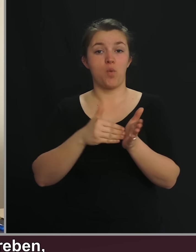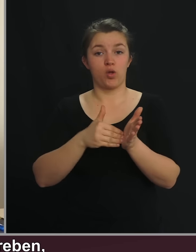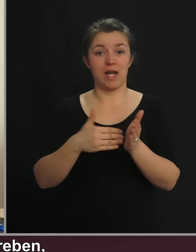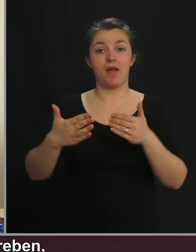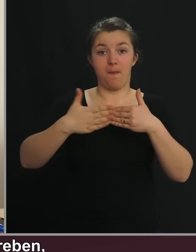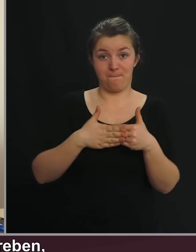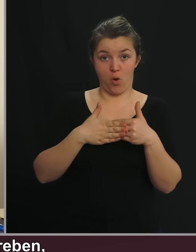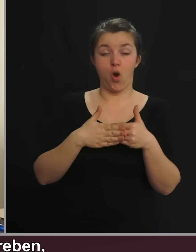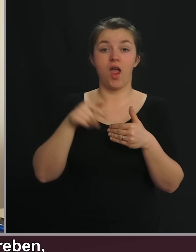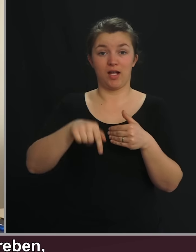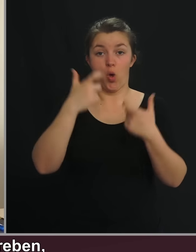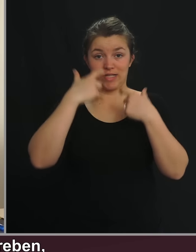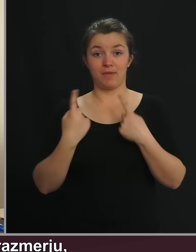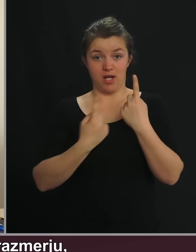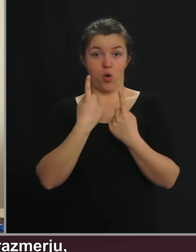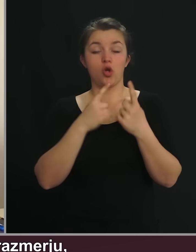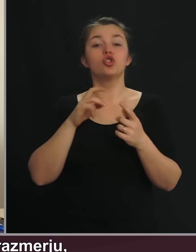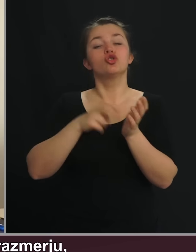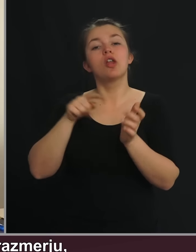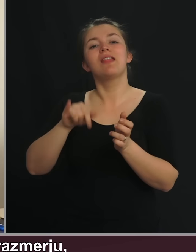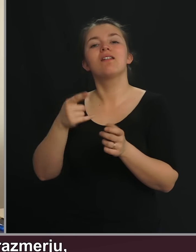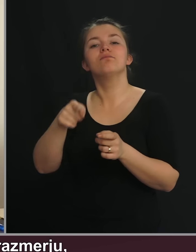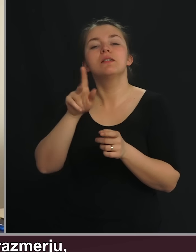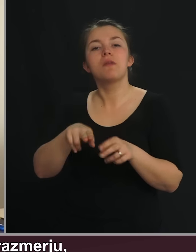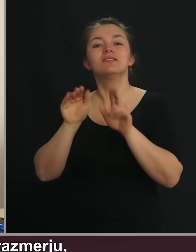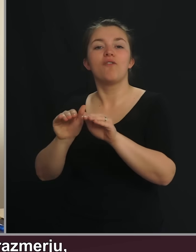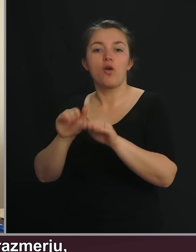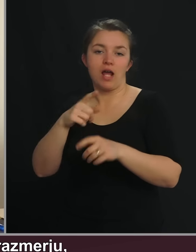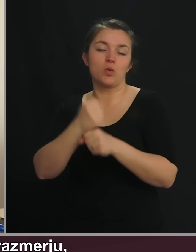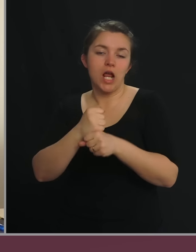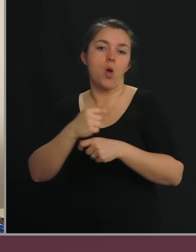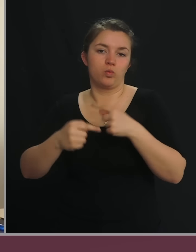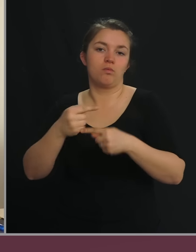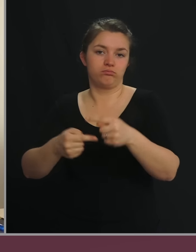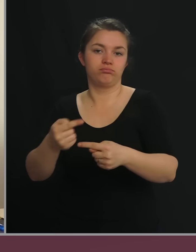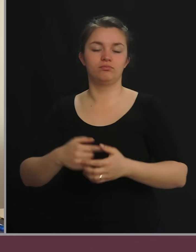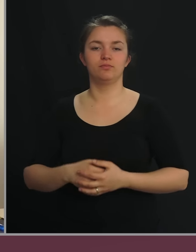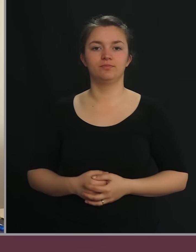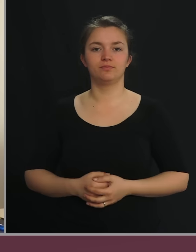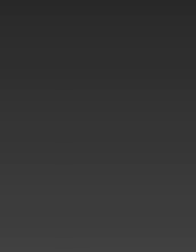potreben poleg teh osebnih okoliščin, da je oseba v delovnem razmerju, da je v zavarovanju.